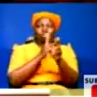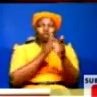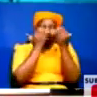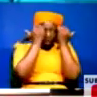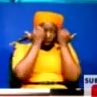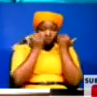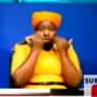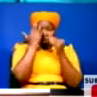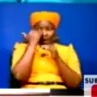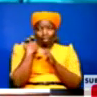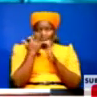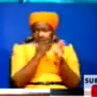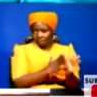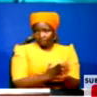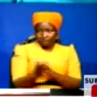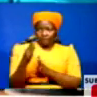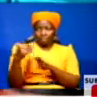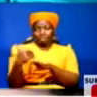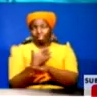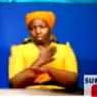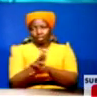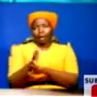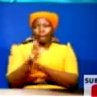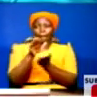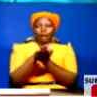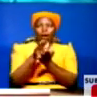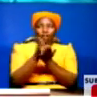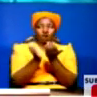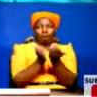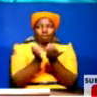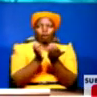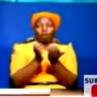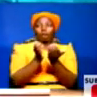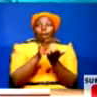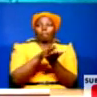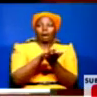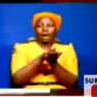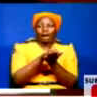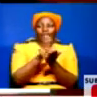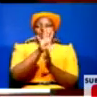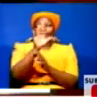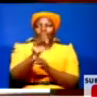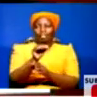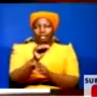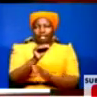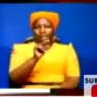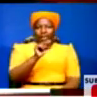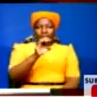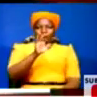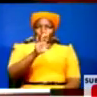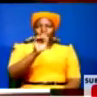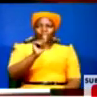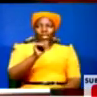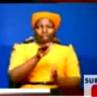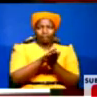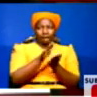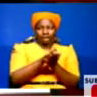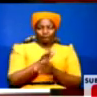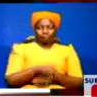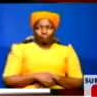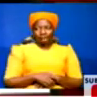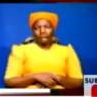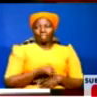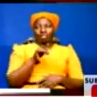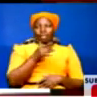National Commercial Bank of Africa jumla ya shilingi milioni 449. Wanane hao wakiwemo